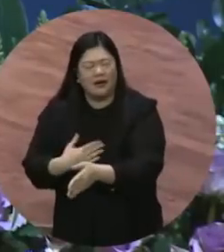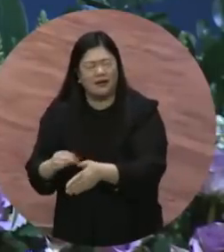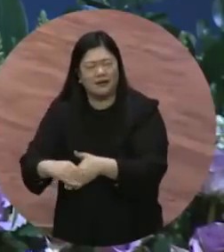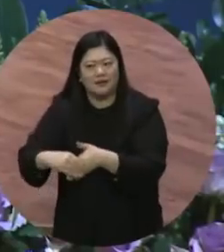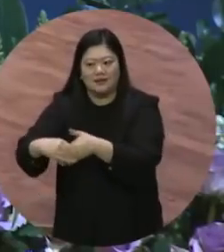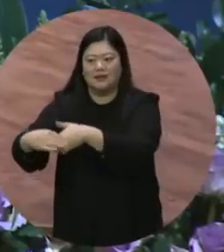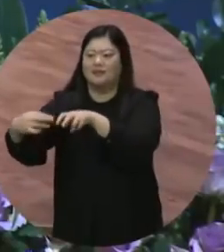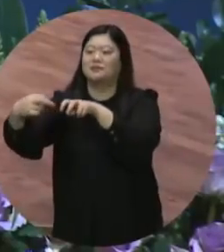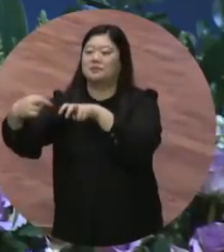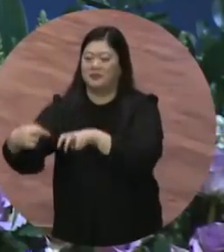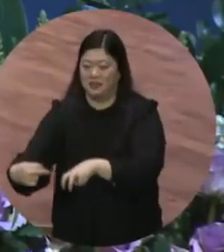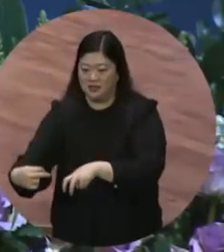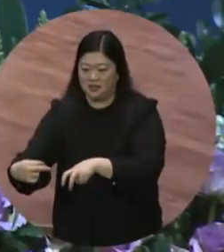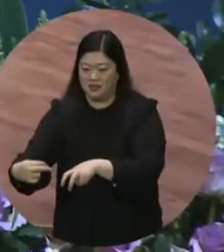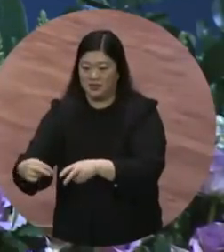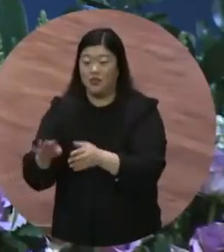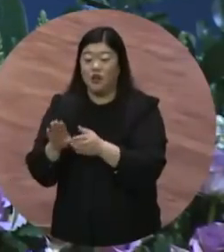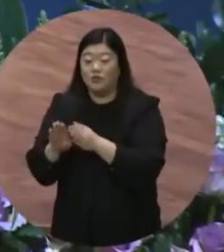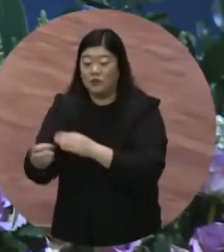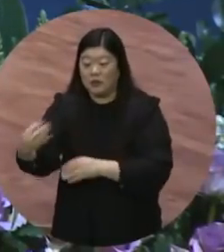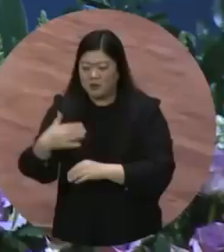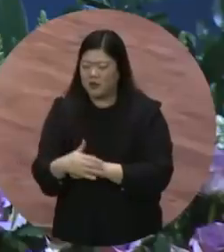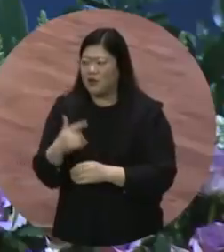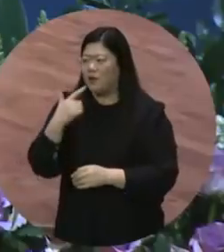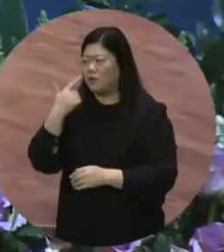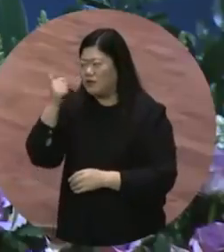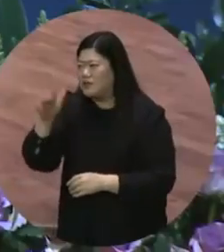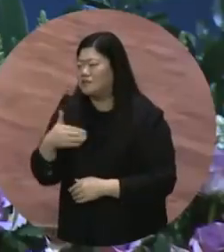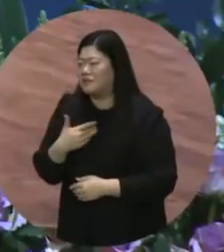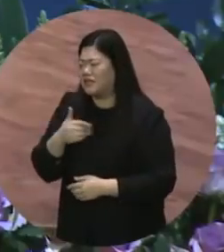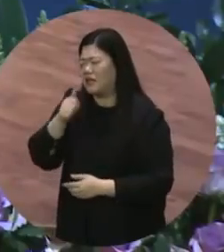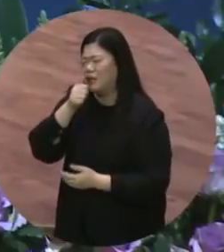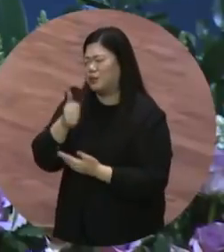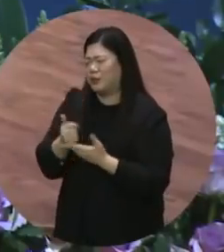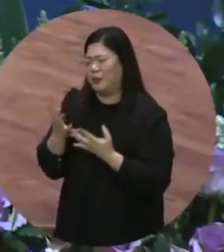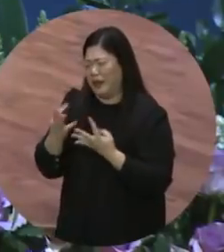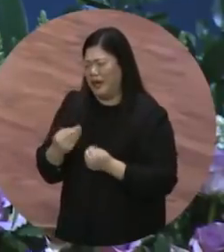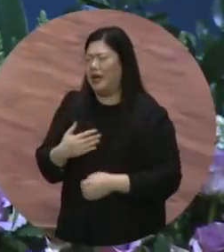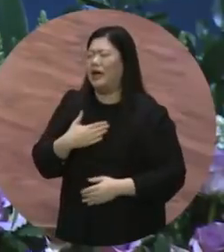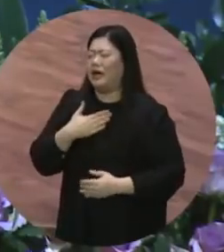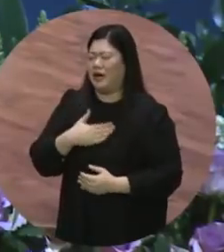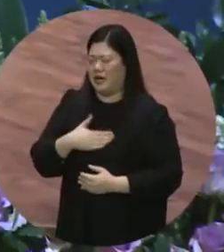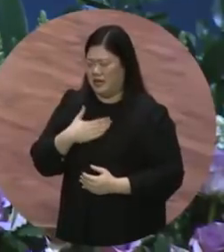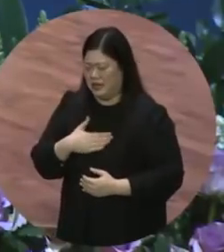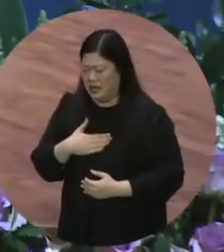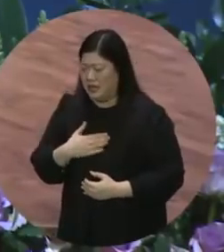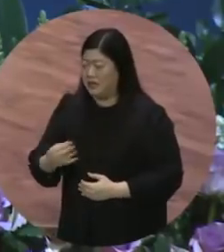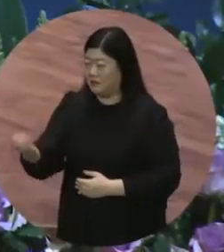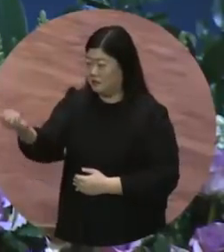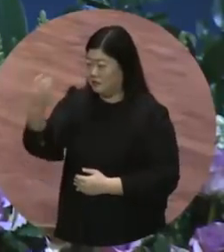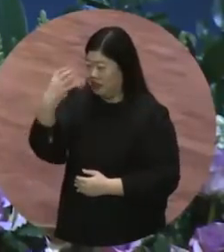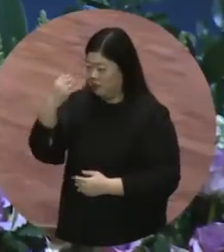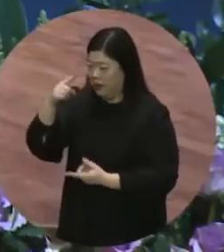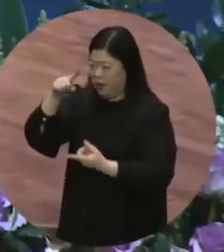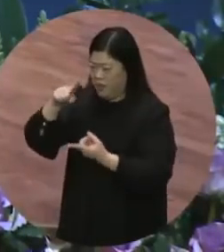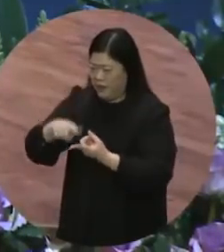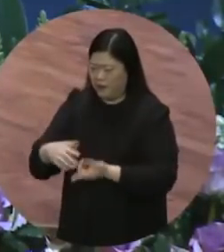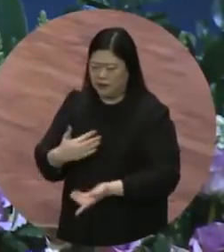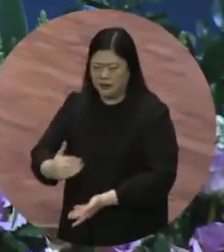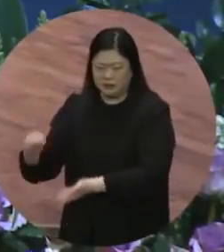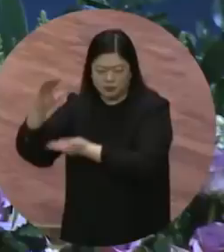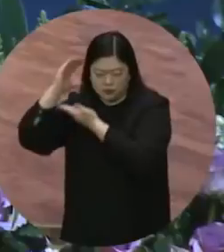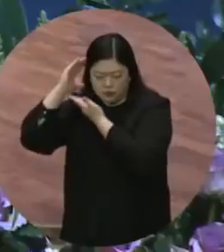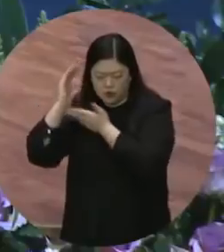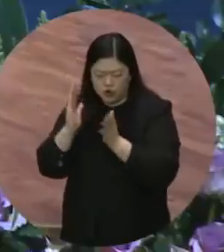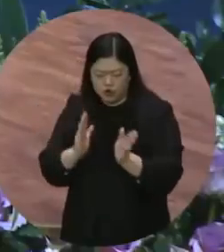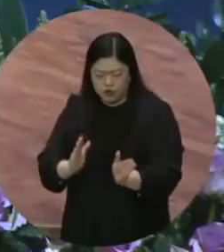눈빛이 뭐냐면 목사님 저는 죄인입니다. 무슨 말씀을 하시는지 저는 듣겠습니다.